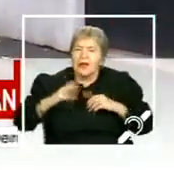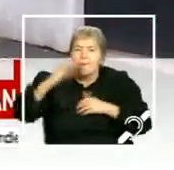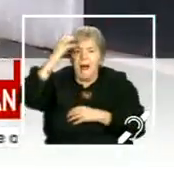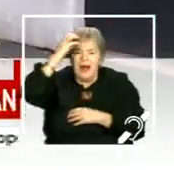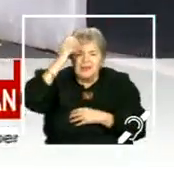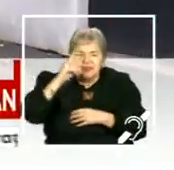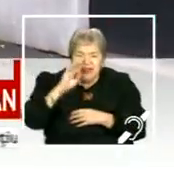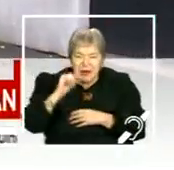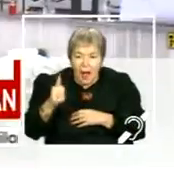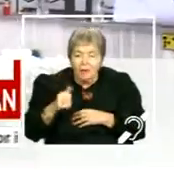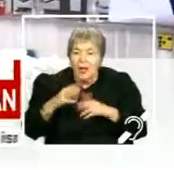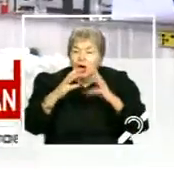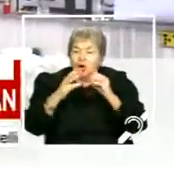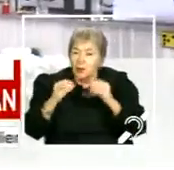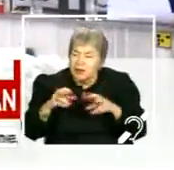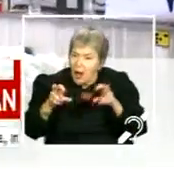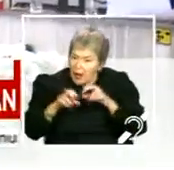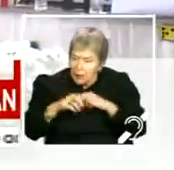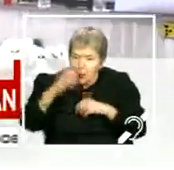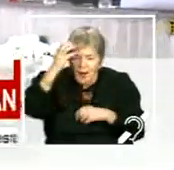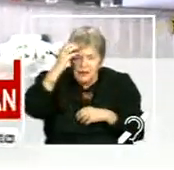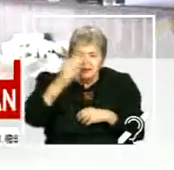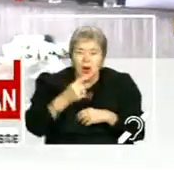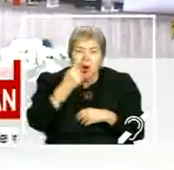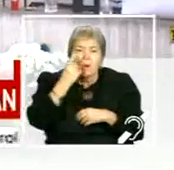palestinienilor. România a recunoscut Palestina în